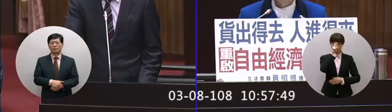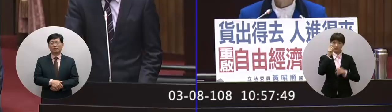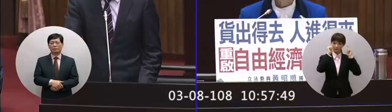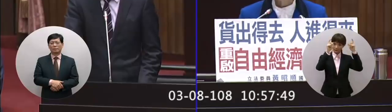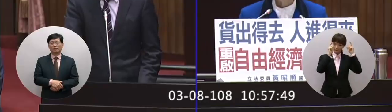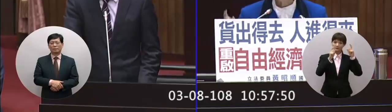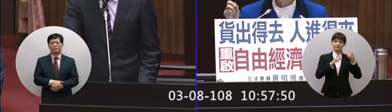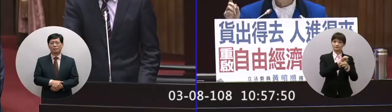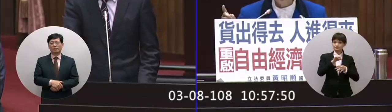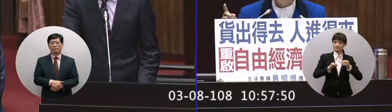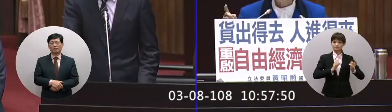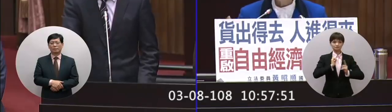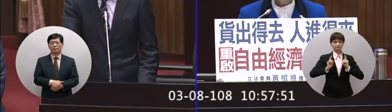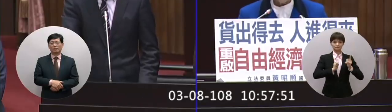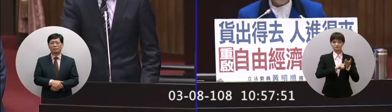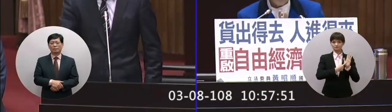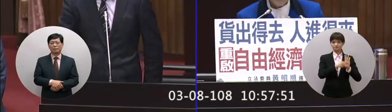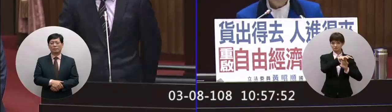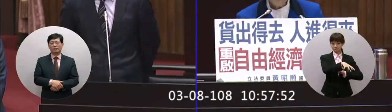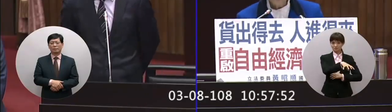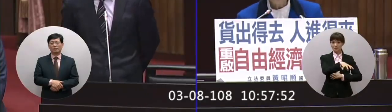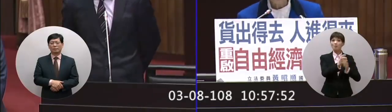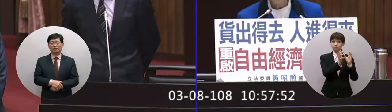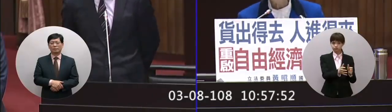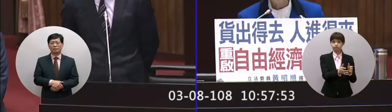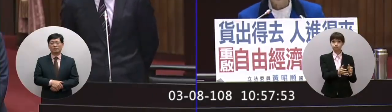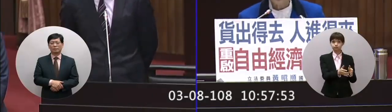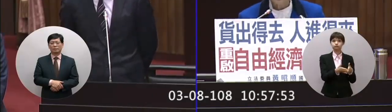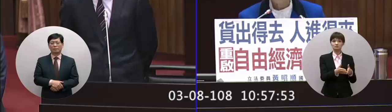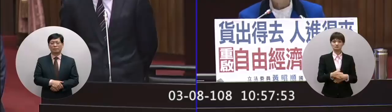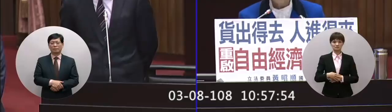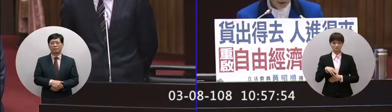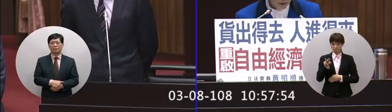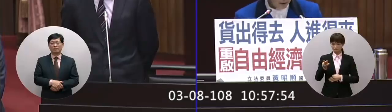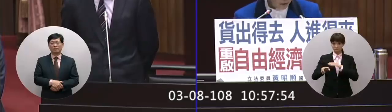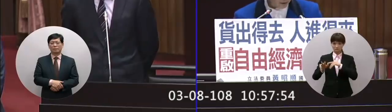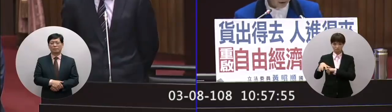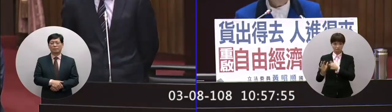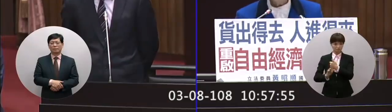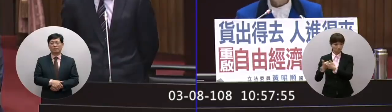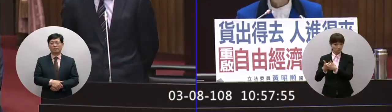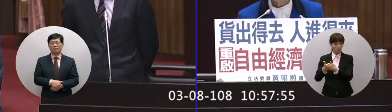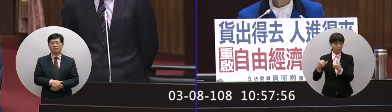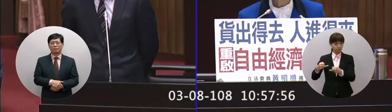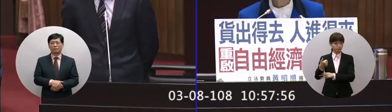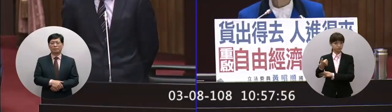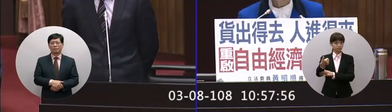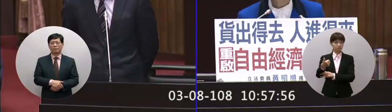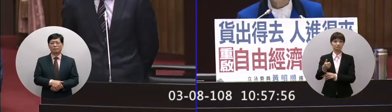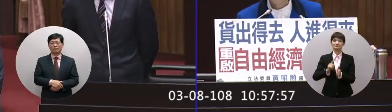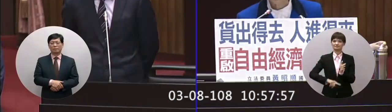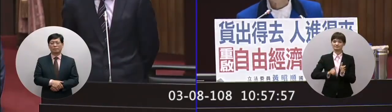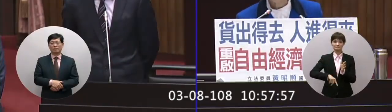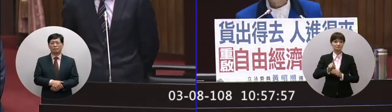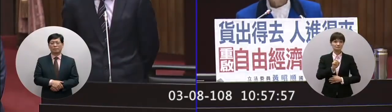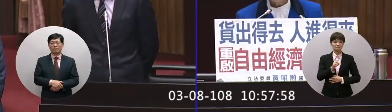示范区能够出来。我们今天看到农委会有这样的成绩，其实很简单，这个就是一个物流